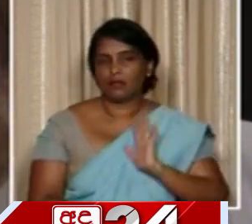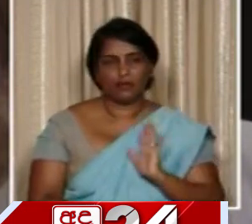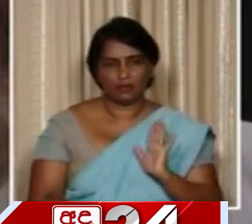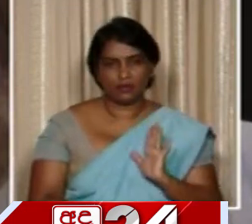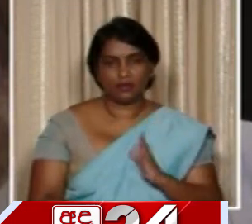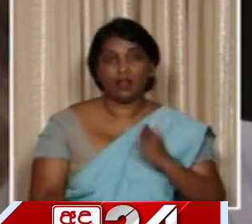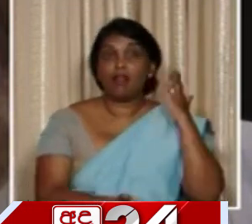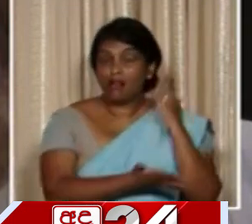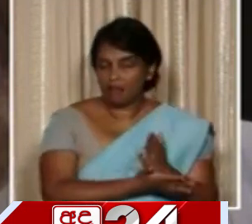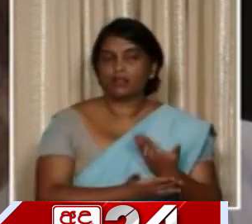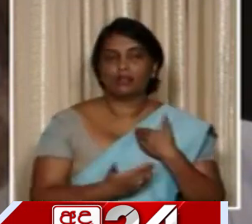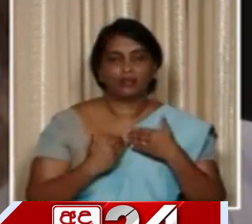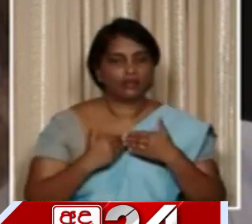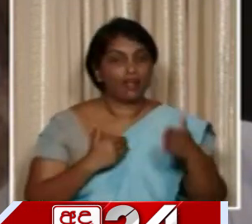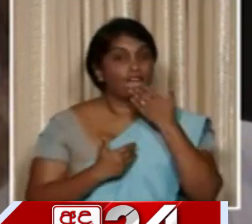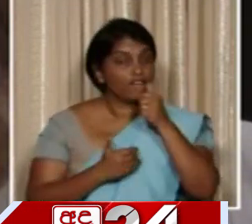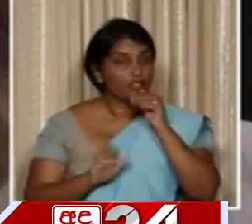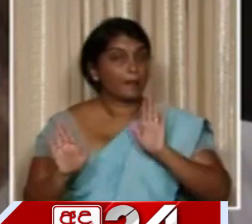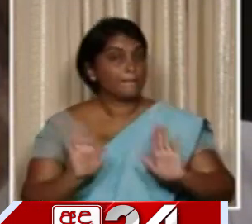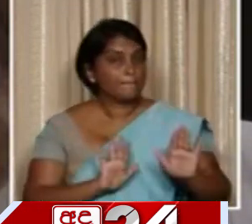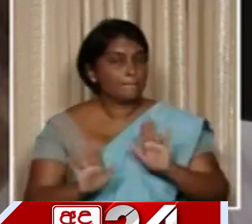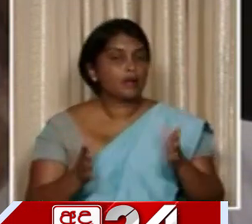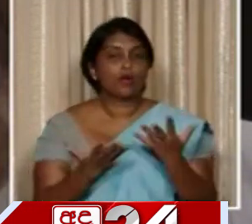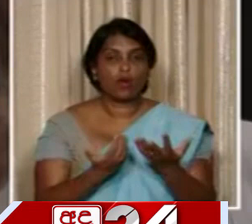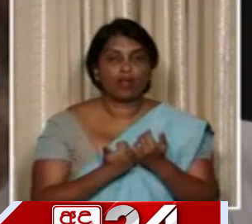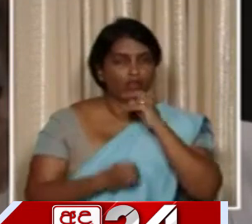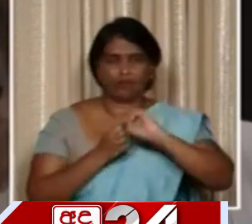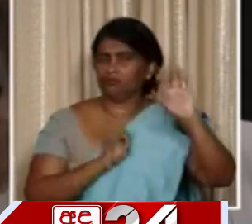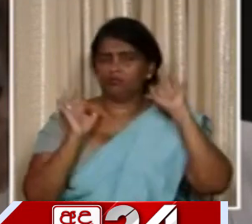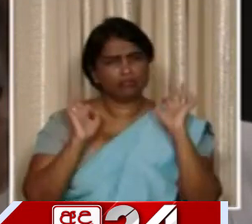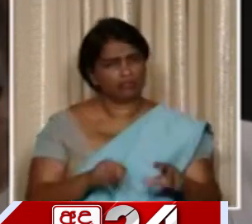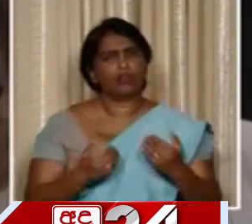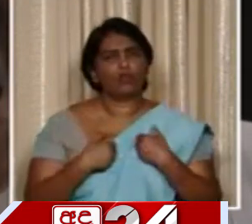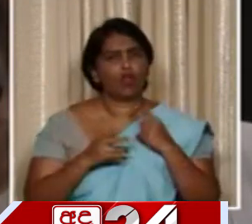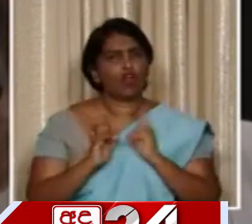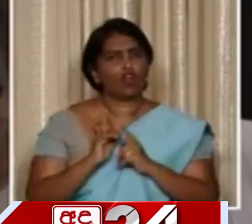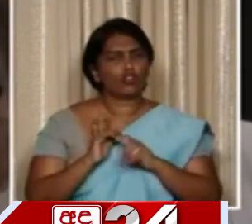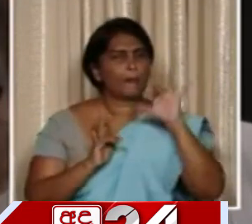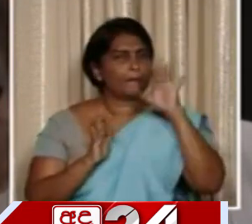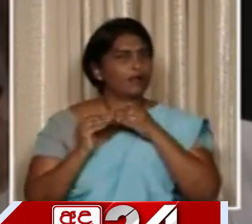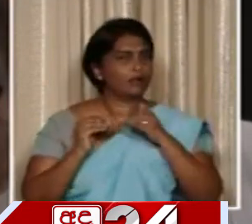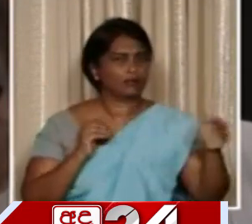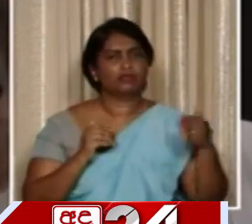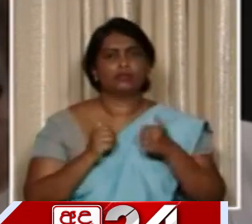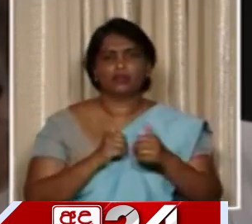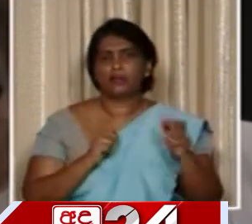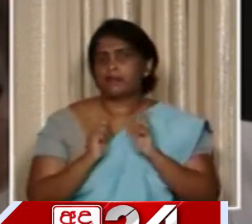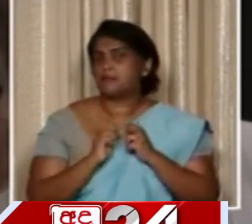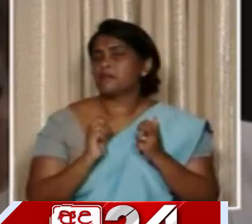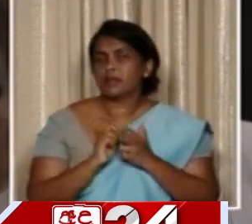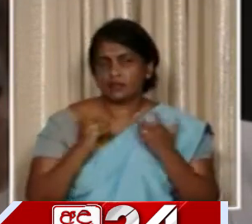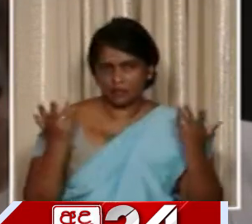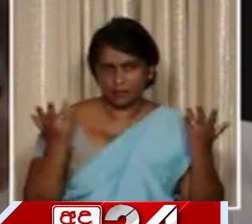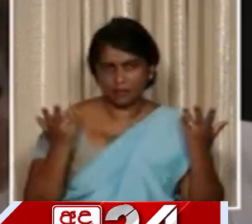ඒක නවත්තන්න තමයි අපි මෙච්චර කල් ජල කළමනාකරණයෙන් අවශ්‍ය ජලය නිකුත් කරේ අපිට ඔක්තෝබර් මාසේ 15 වෙනිදා වෙනකන් අපිට යන්න පුළුවන් කිසිම ප්‍රශ්නයක්